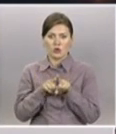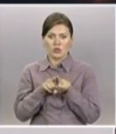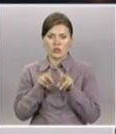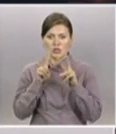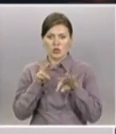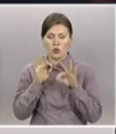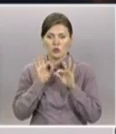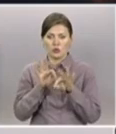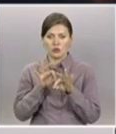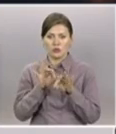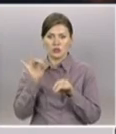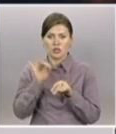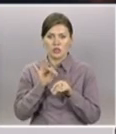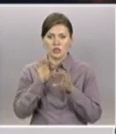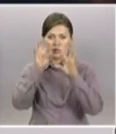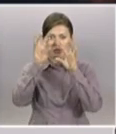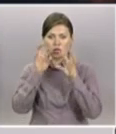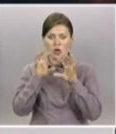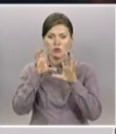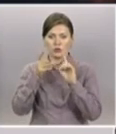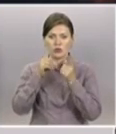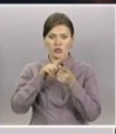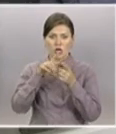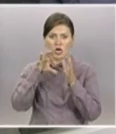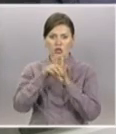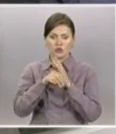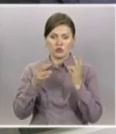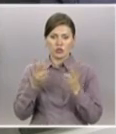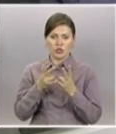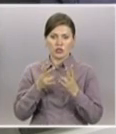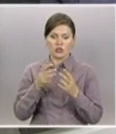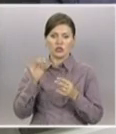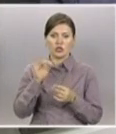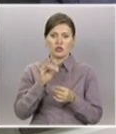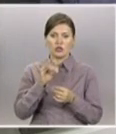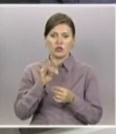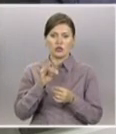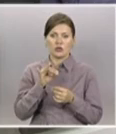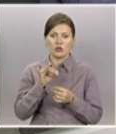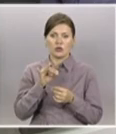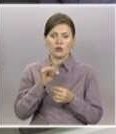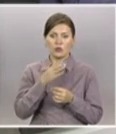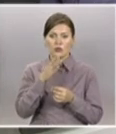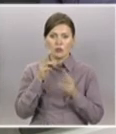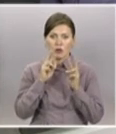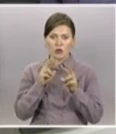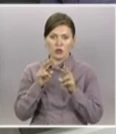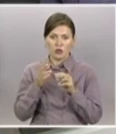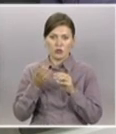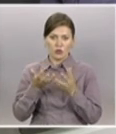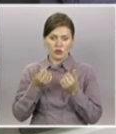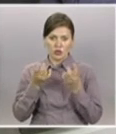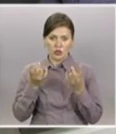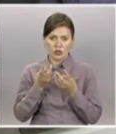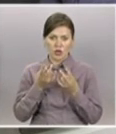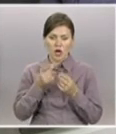зерттеу өткізіп, және де заңға өзгерістер енгізу керек. Өйткені жаңағы әрине оны бақылауға алу керек. Әрине де